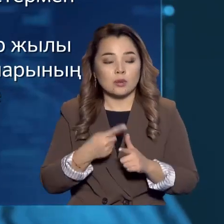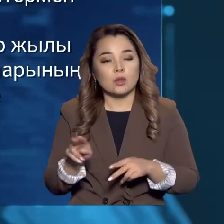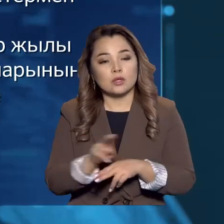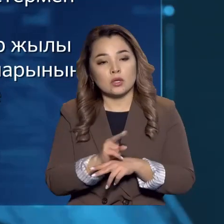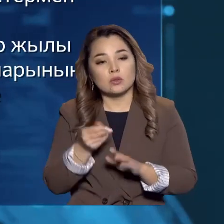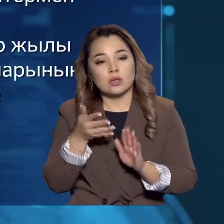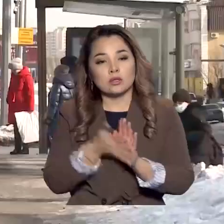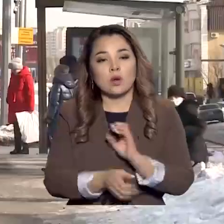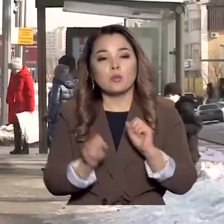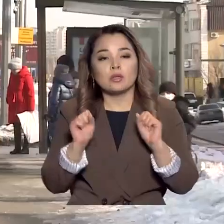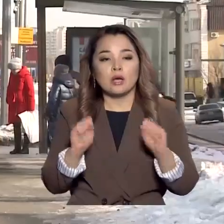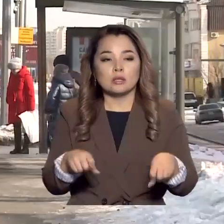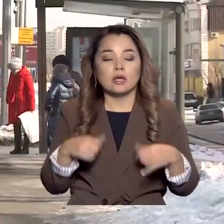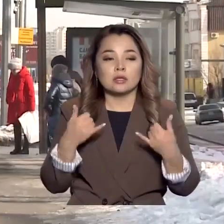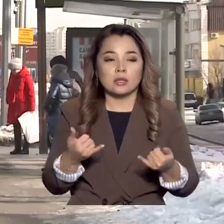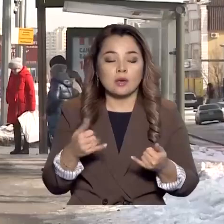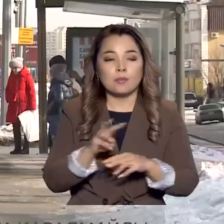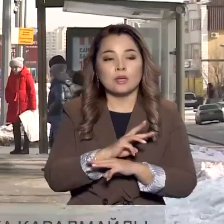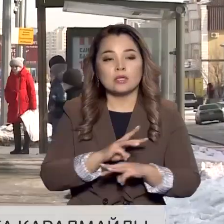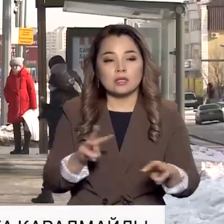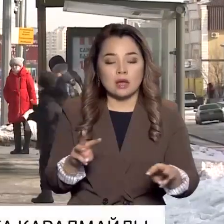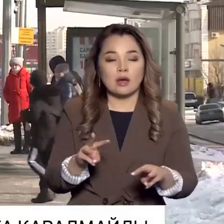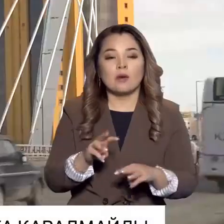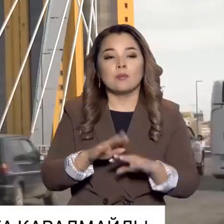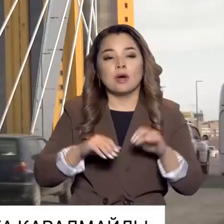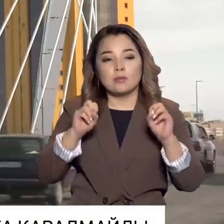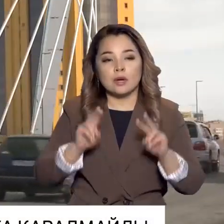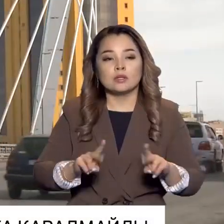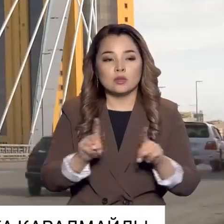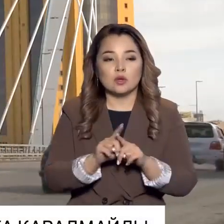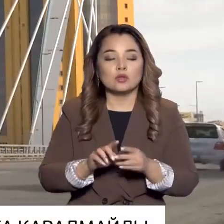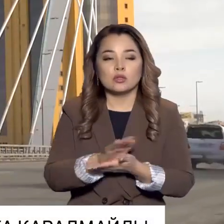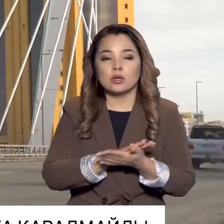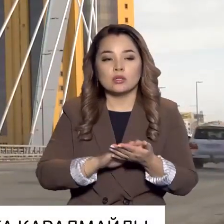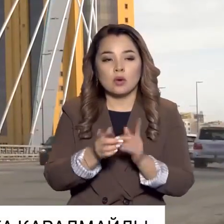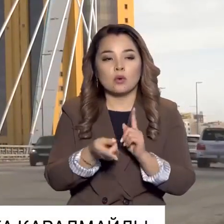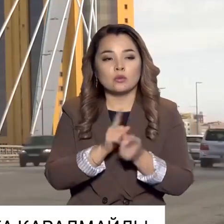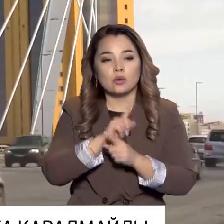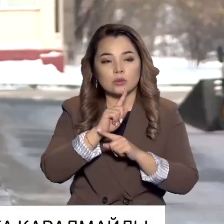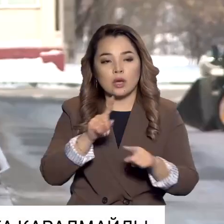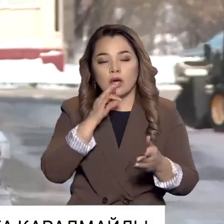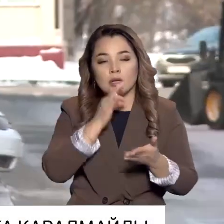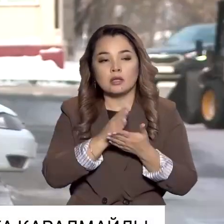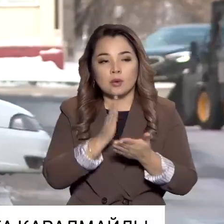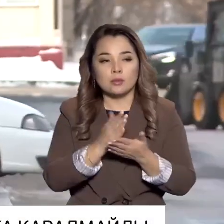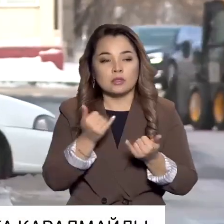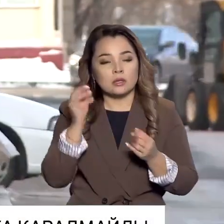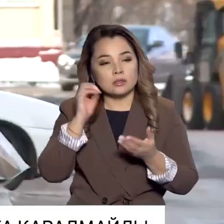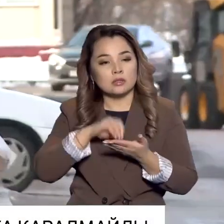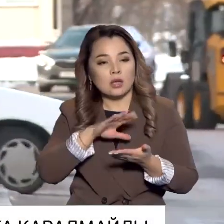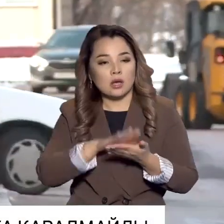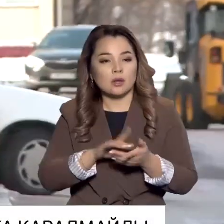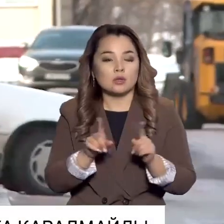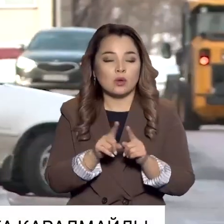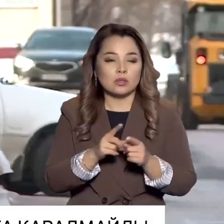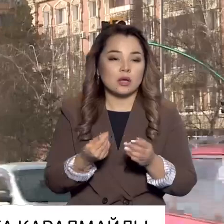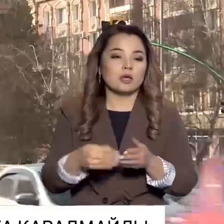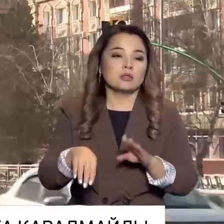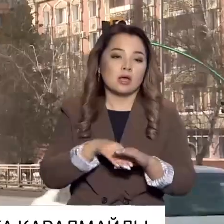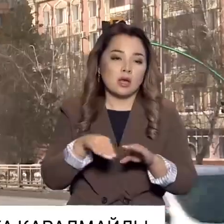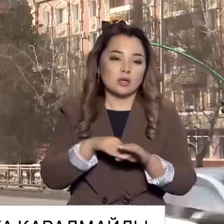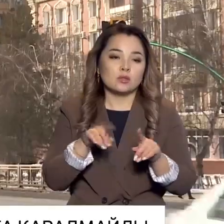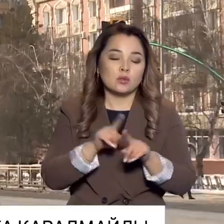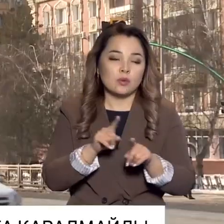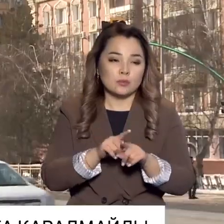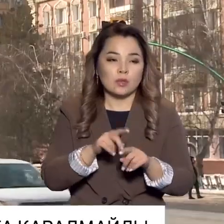емделуге жұмсай алады. Министрлік мамандарының мәліметінше заңға ешқандай өзгерту енгізілген жоқ. Бүкіл есеп-қисапты бірыңғай жинақтаушы зейнетақы